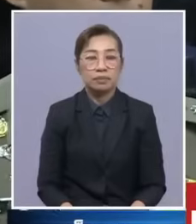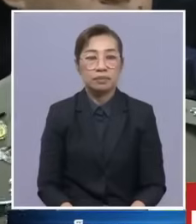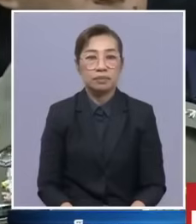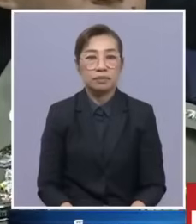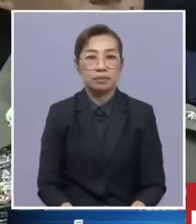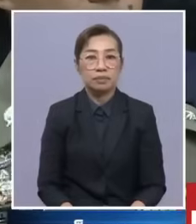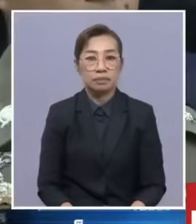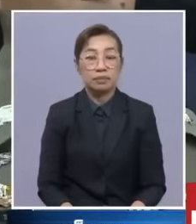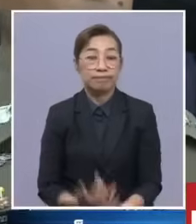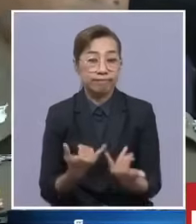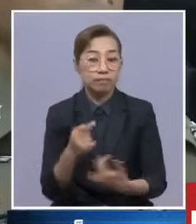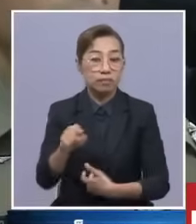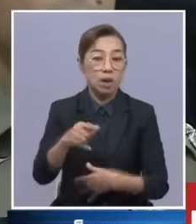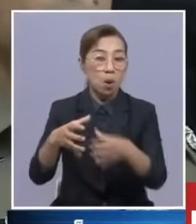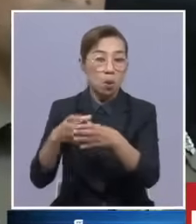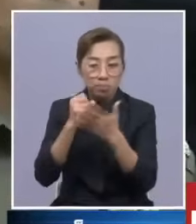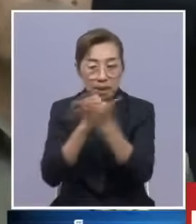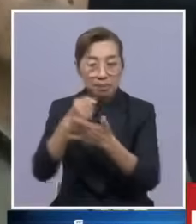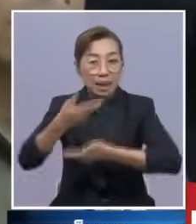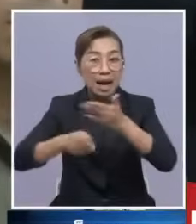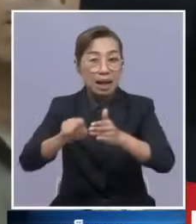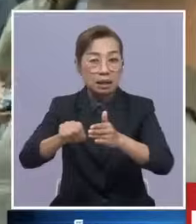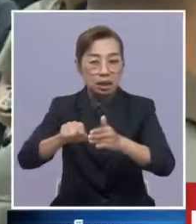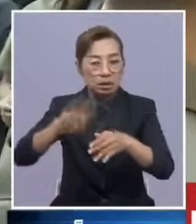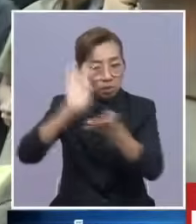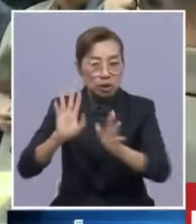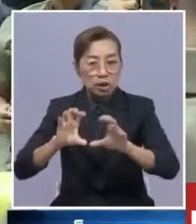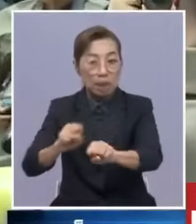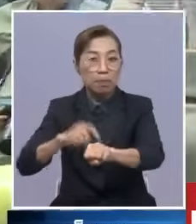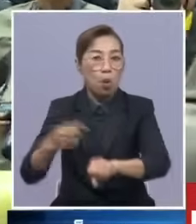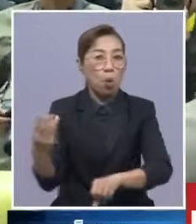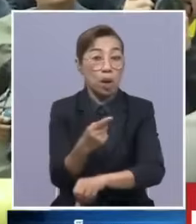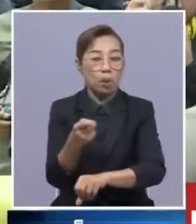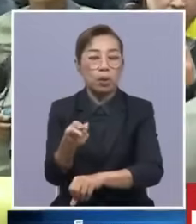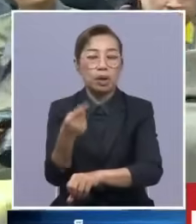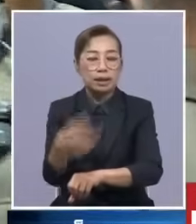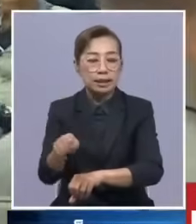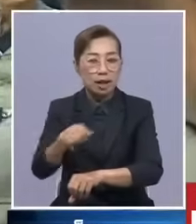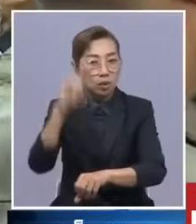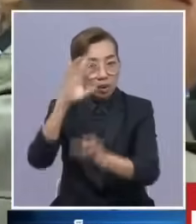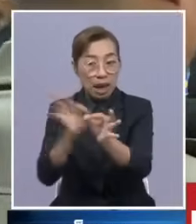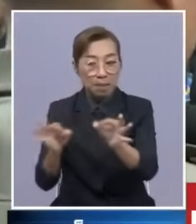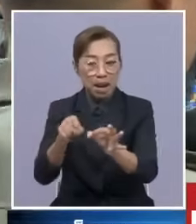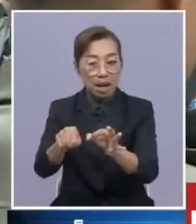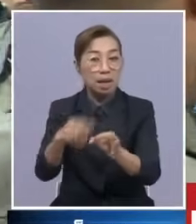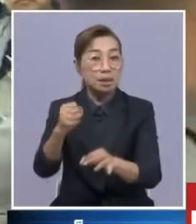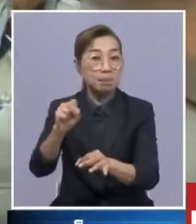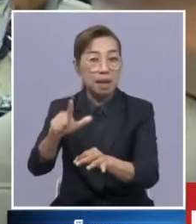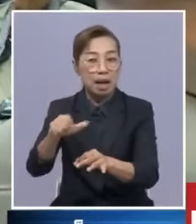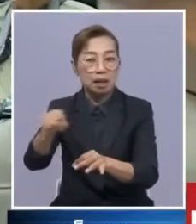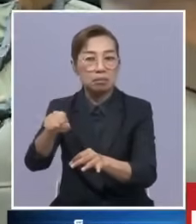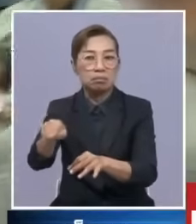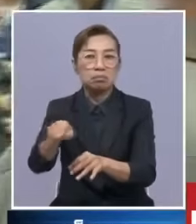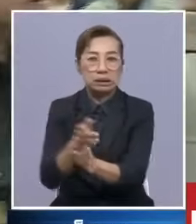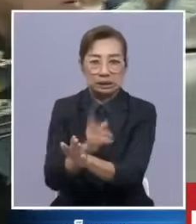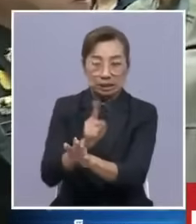ซึ่งการจับกลุ่มเครือข่ายนี้ได้นะคะก็ถือว่าเป็นการตัดวงจรอย่างรวดเร็วก่อนที่จะมีการนำยาบ้า10ล้านเม็ดนั้นมาจำหน่าย